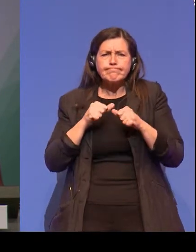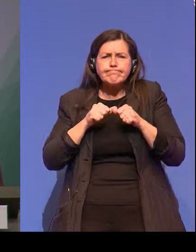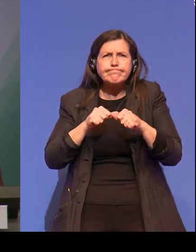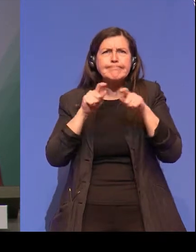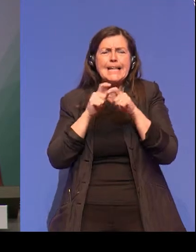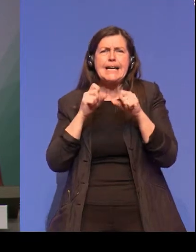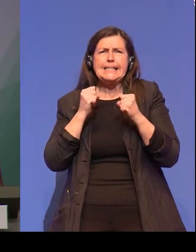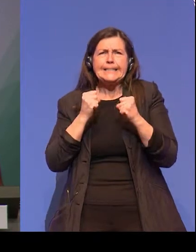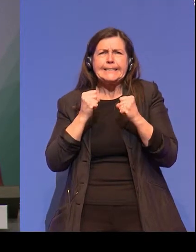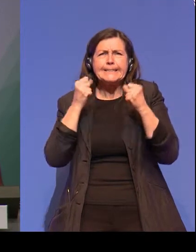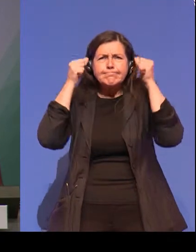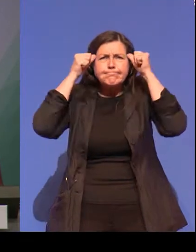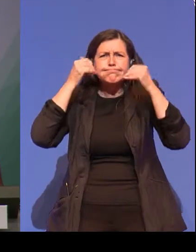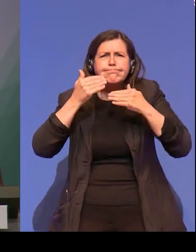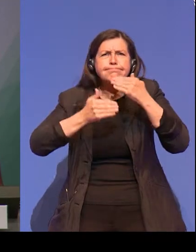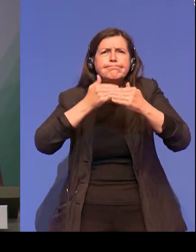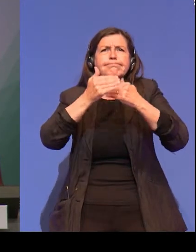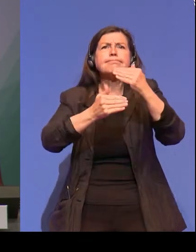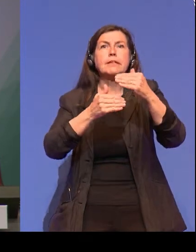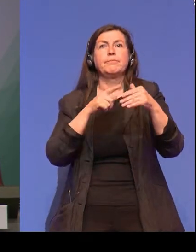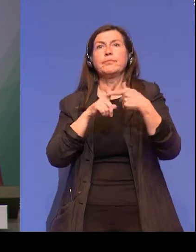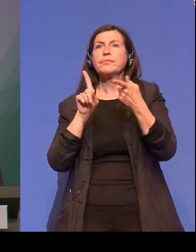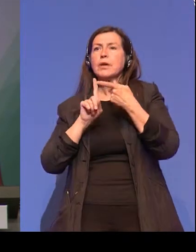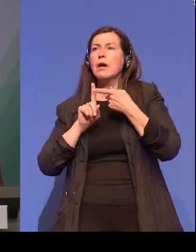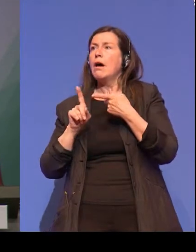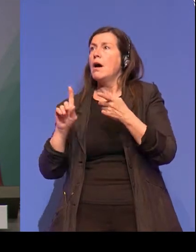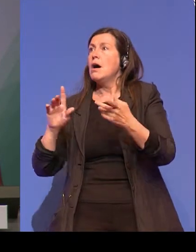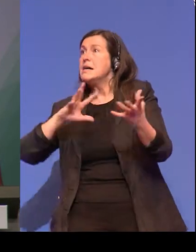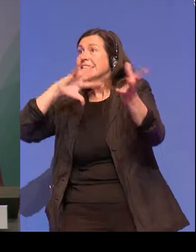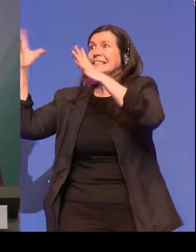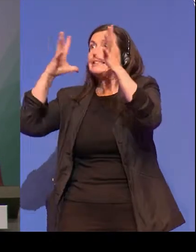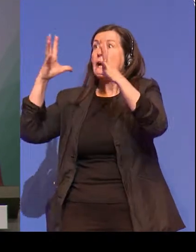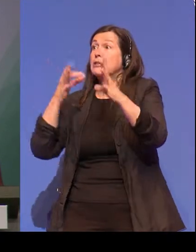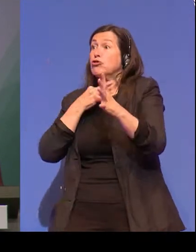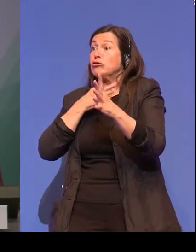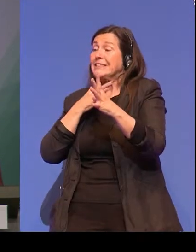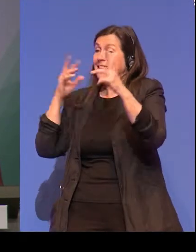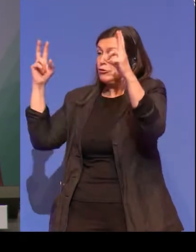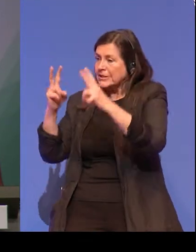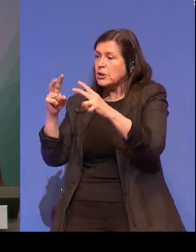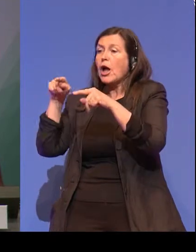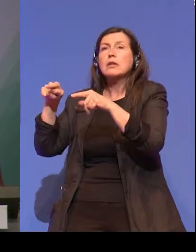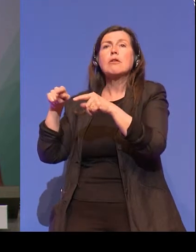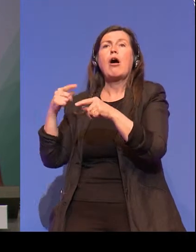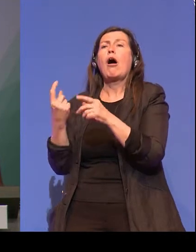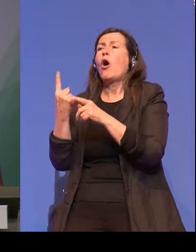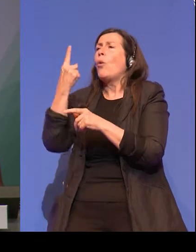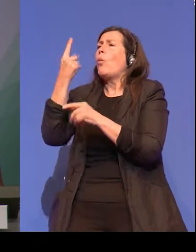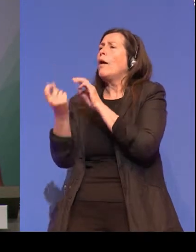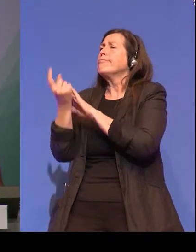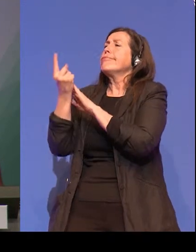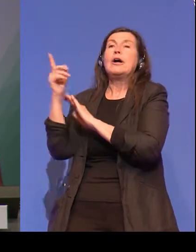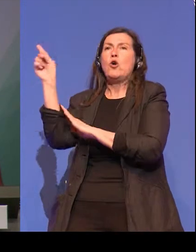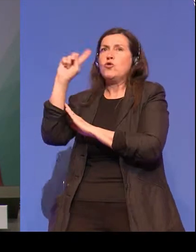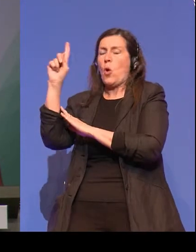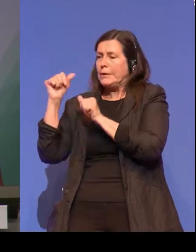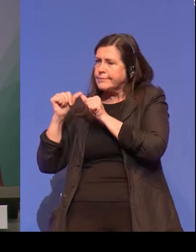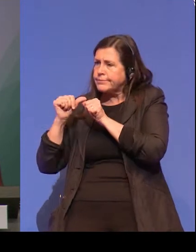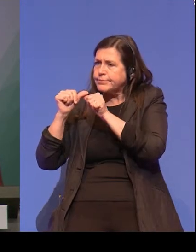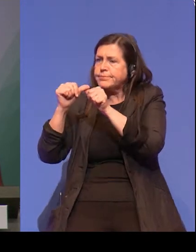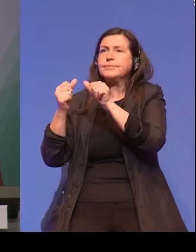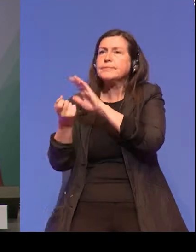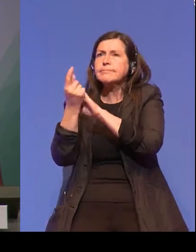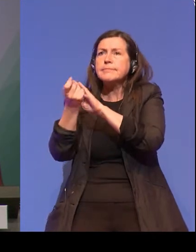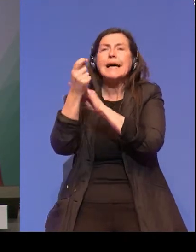risques. La Suisse poursuit sa mobilisation en faveur de ce processus et